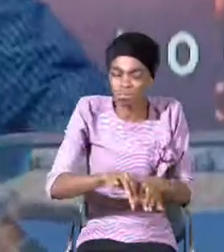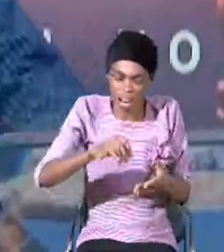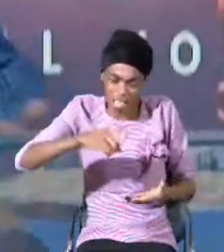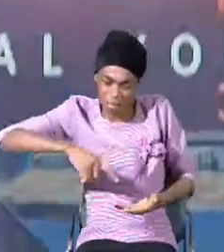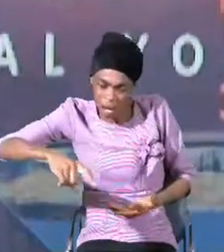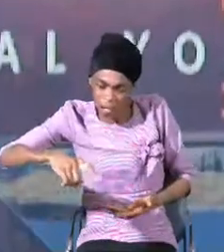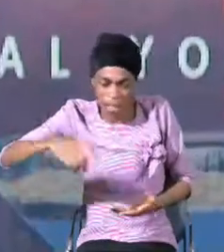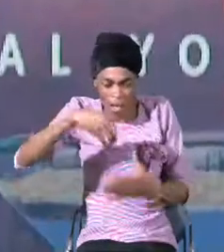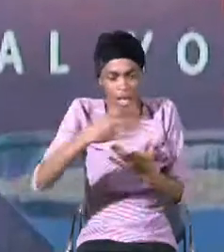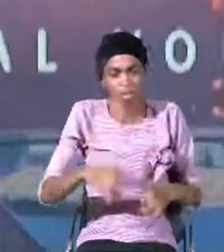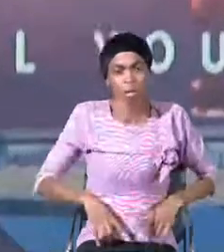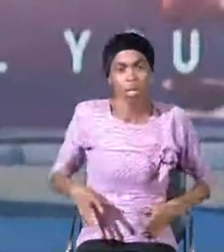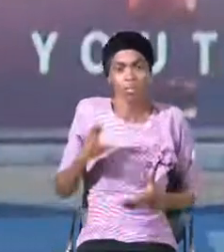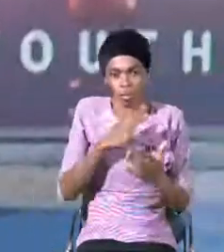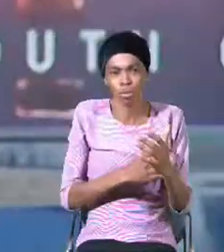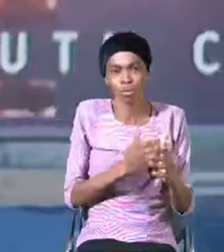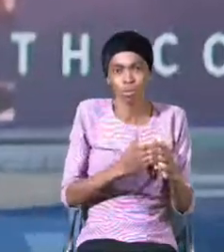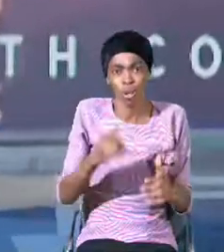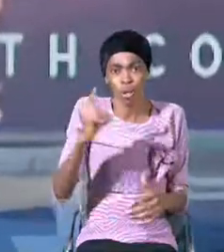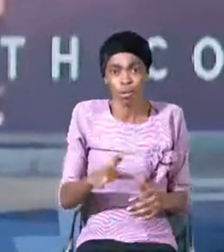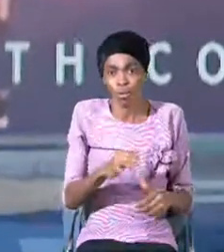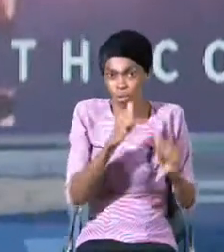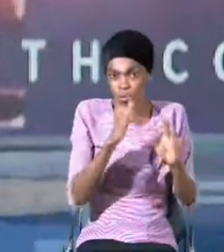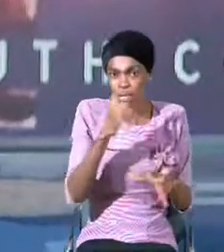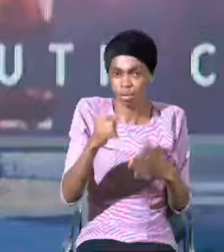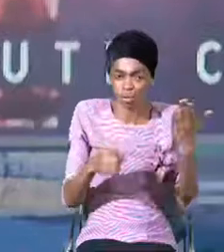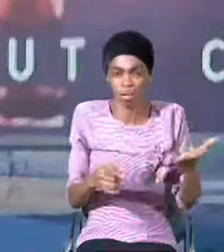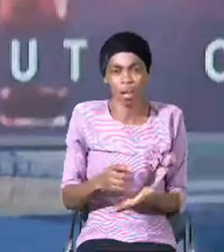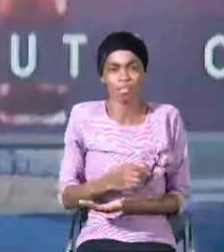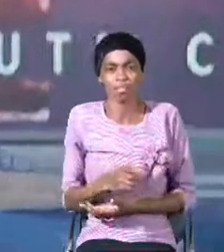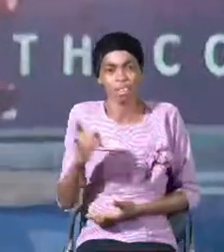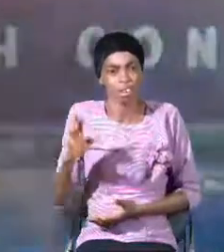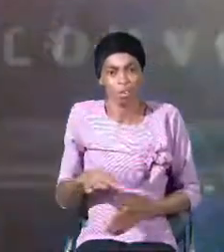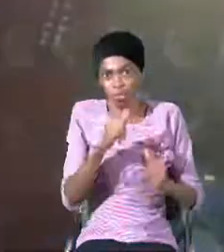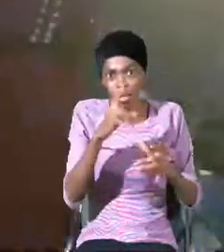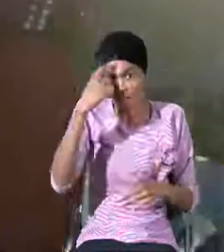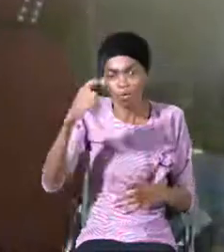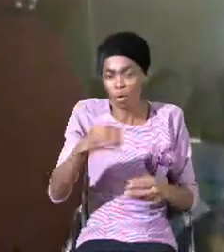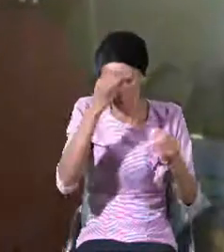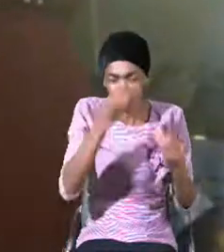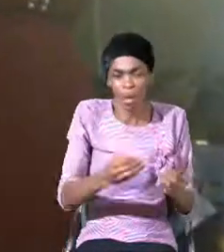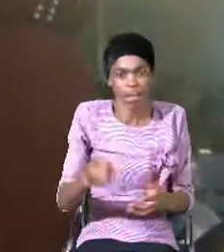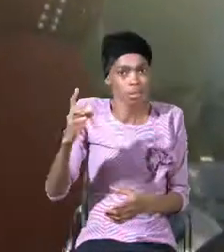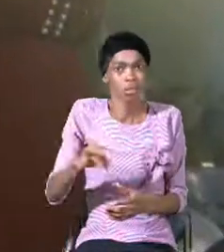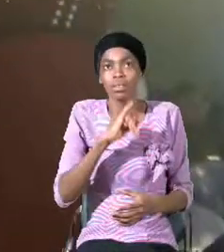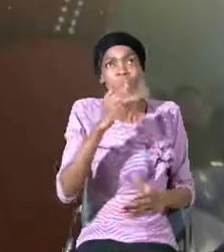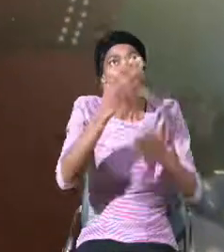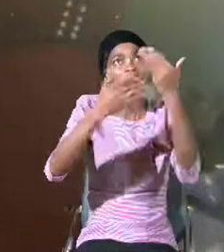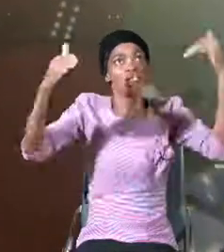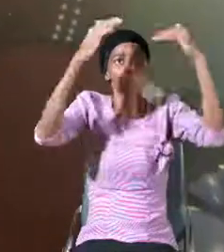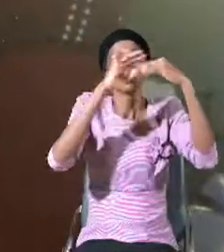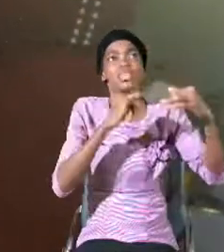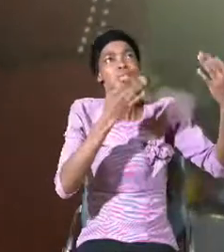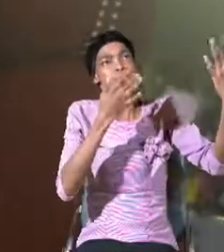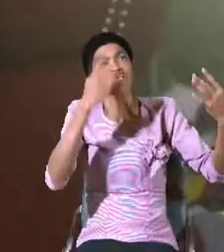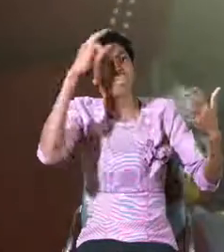ta vie. Lève-toi partout où tu es. Que Dieu te bénisse là-bas. Que Dieu te bénisse là-bas. Que Dieu te bénisse là-bas. Le ciel t'attend. Attend que tu te